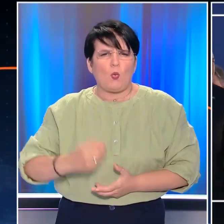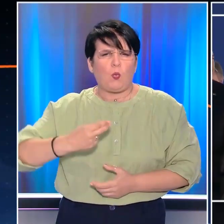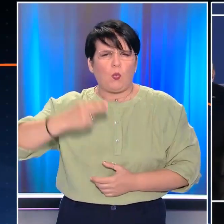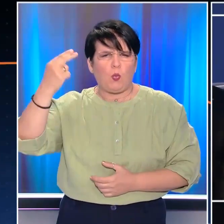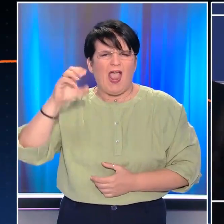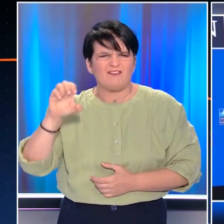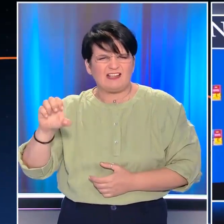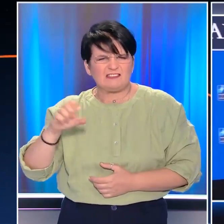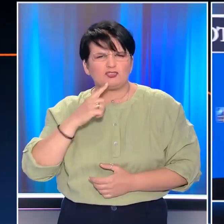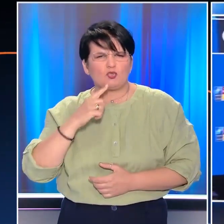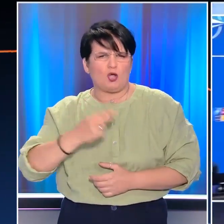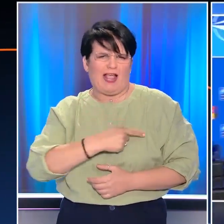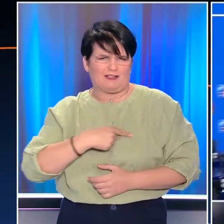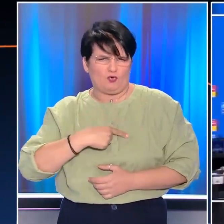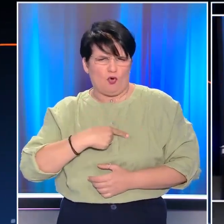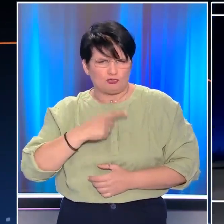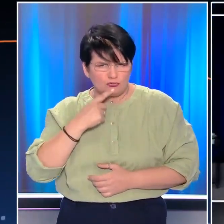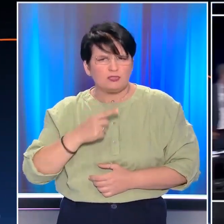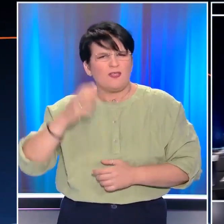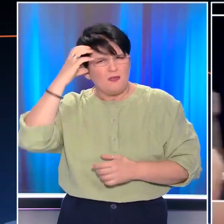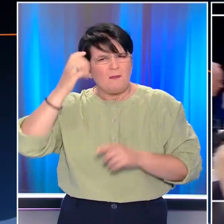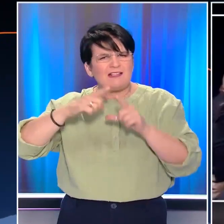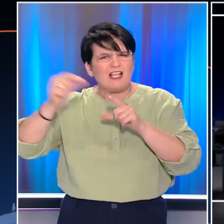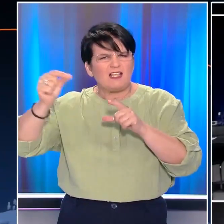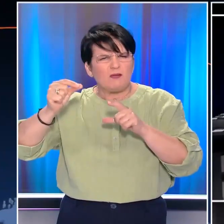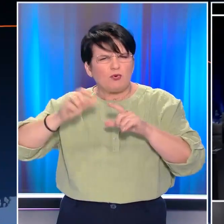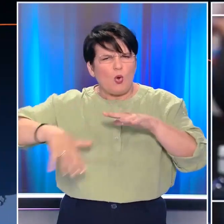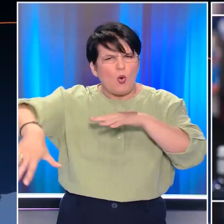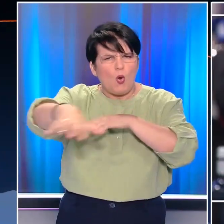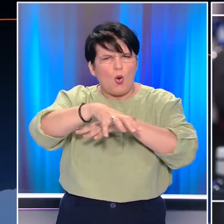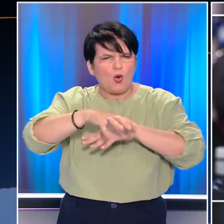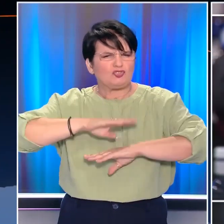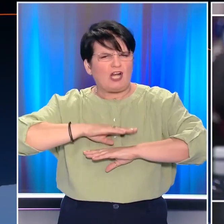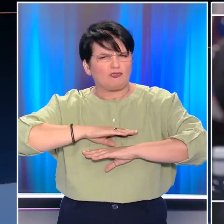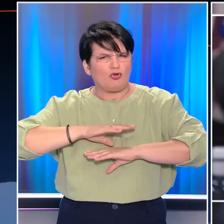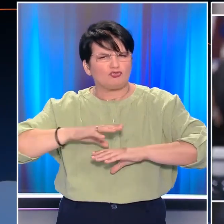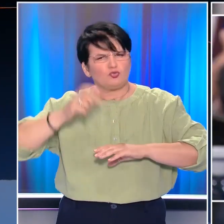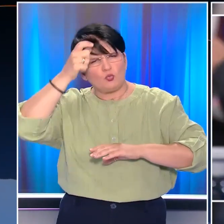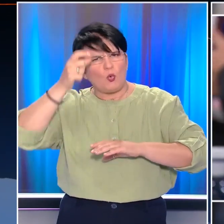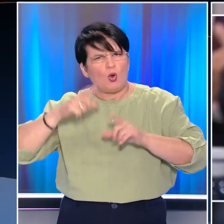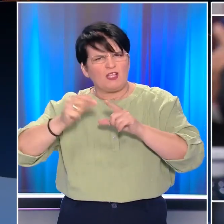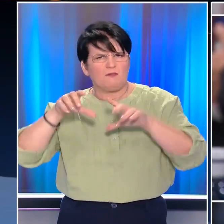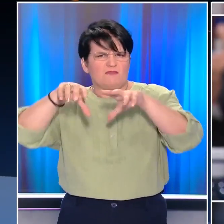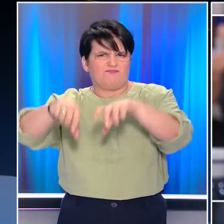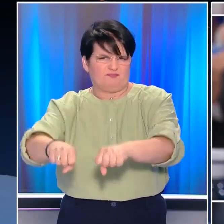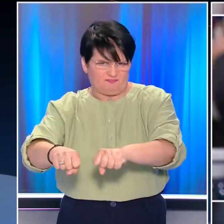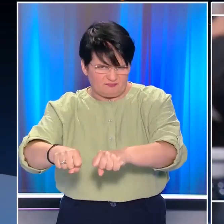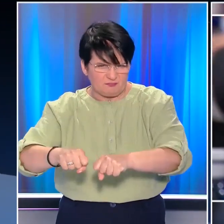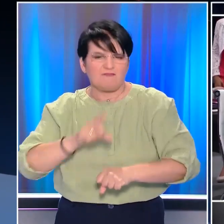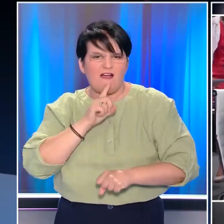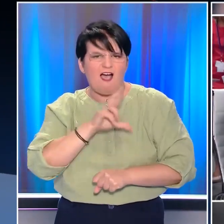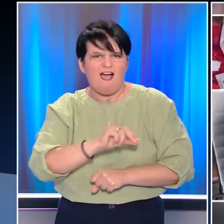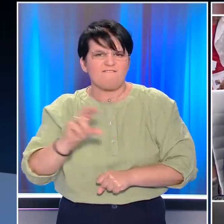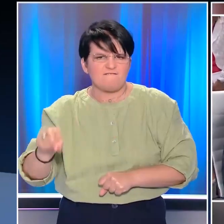1974 στην Κύπρο. Şu saatten itibaren dedi Kıbrıs'ta birliklerimiz Kıbrıs Türklerinin haklarını hukukunu korumak